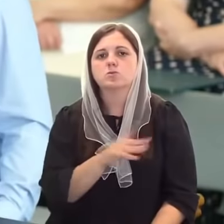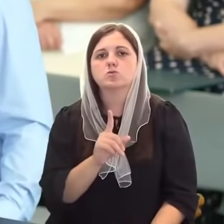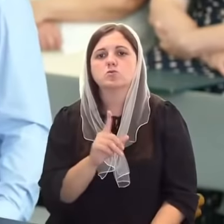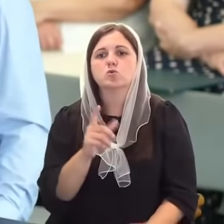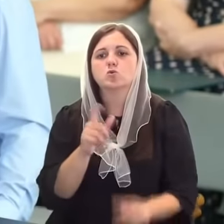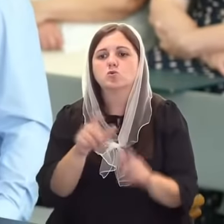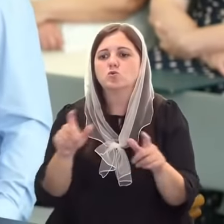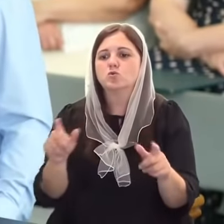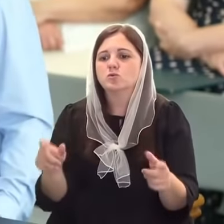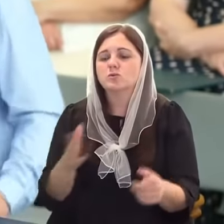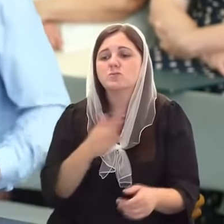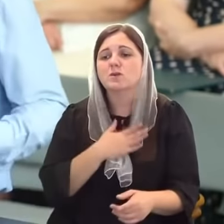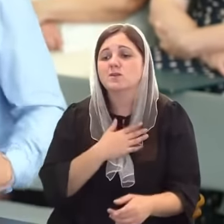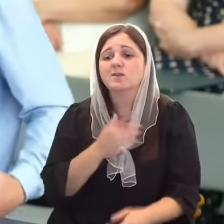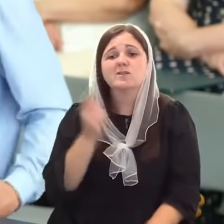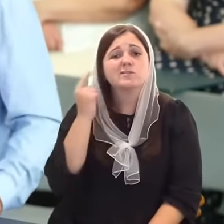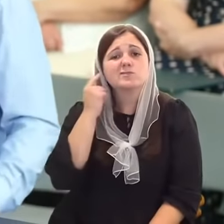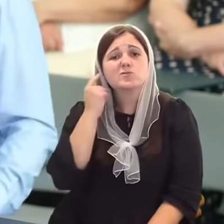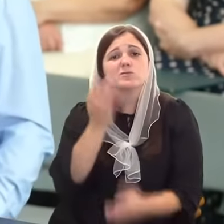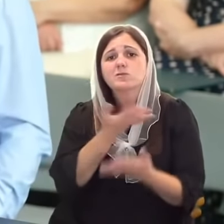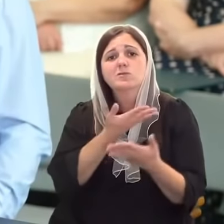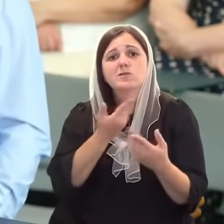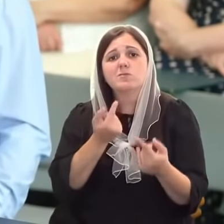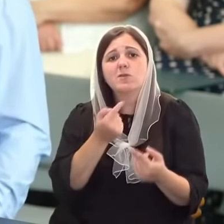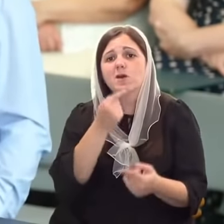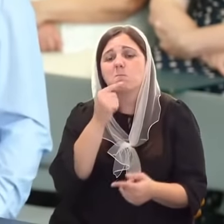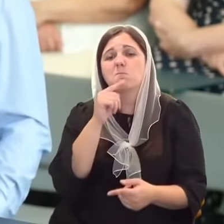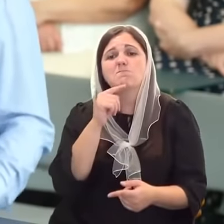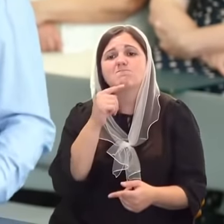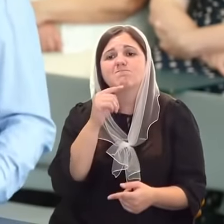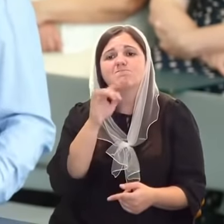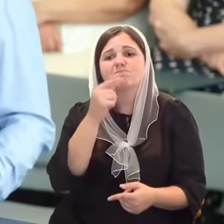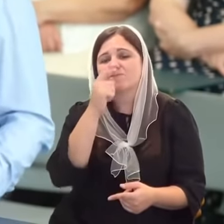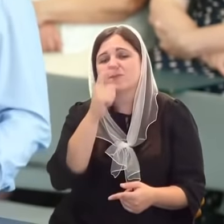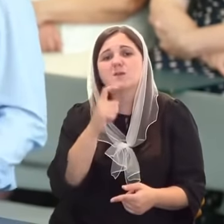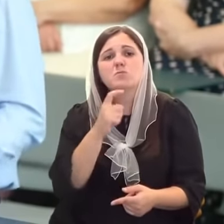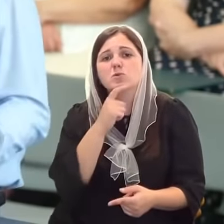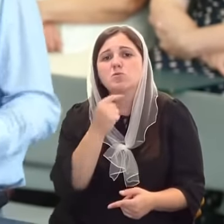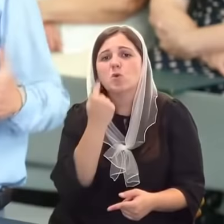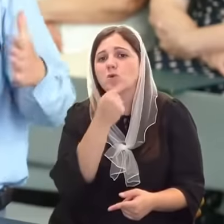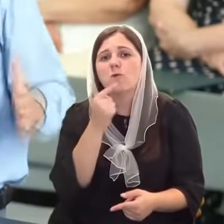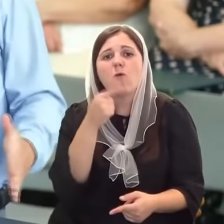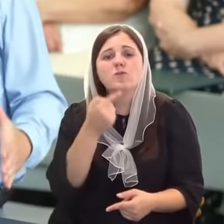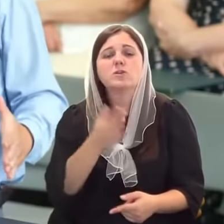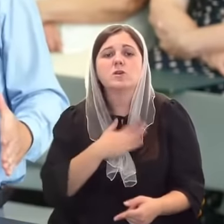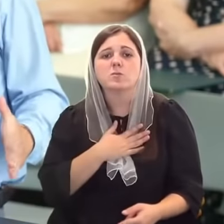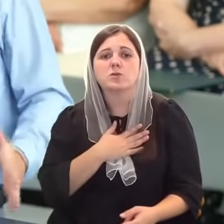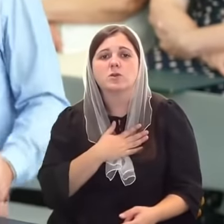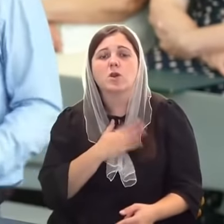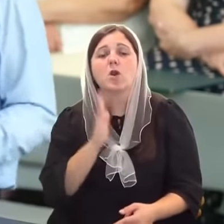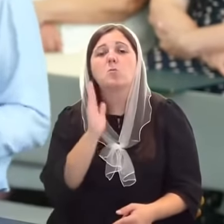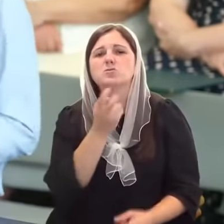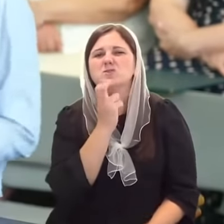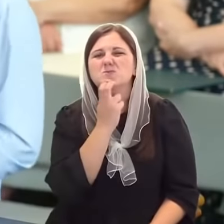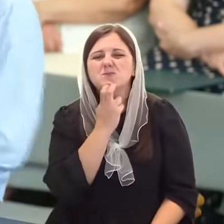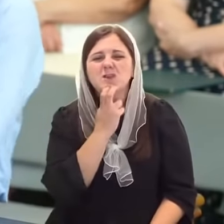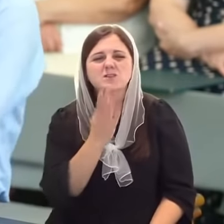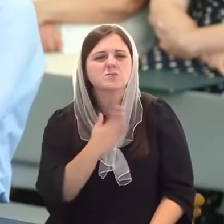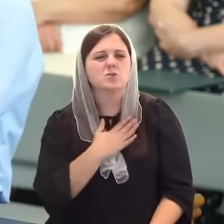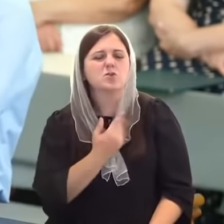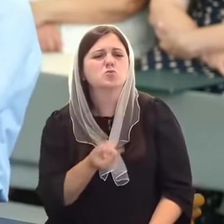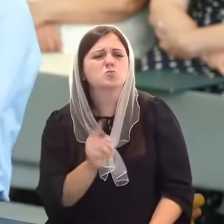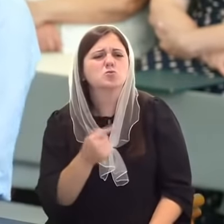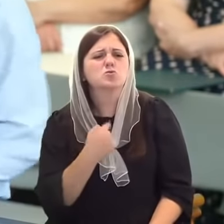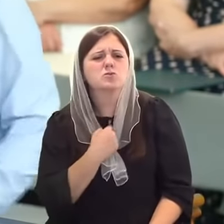будут слушать меня, что люди не поймут мою речь, что будут надо мной смеяться, и потому что я христианин, и будут надо мной